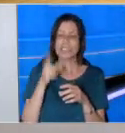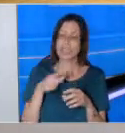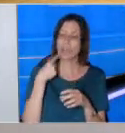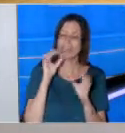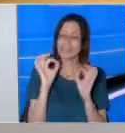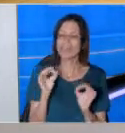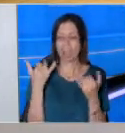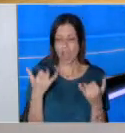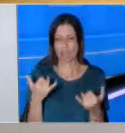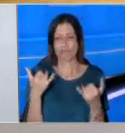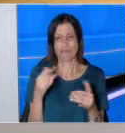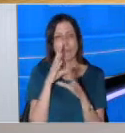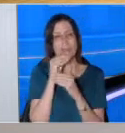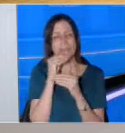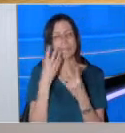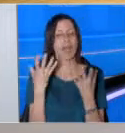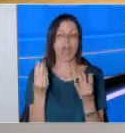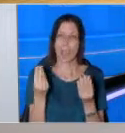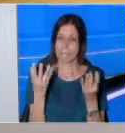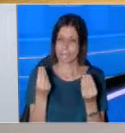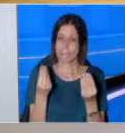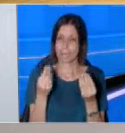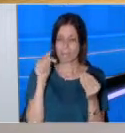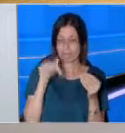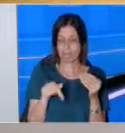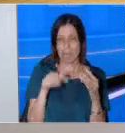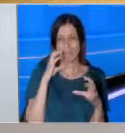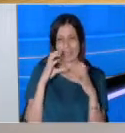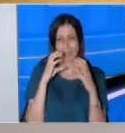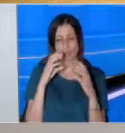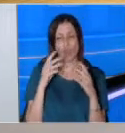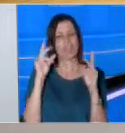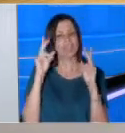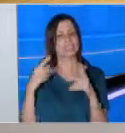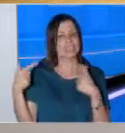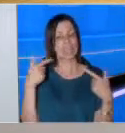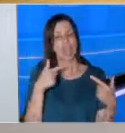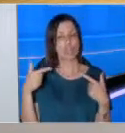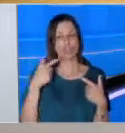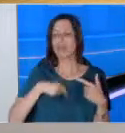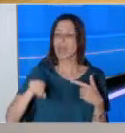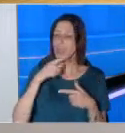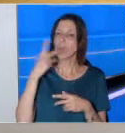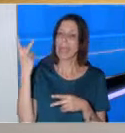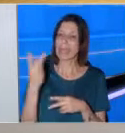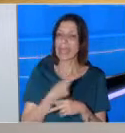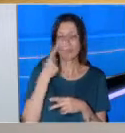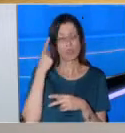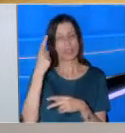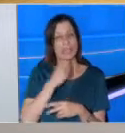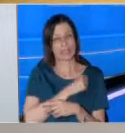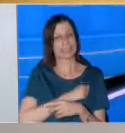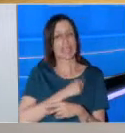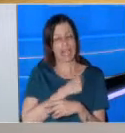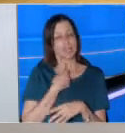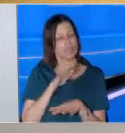דווקא בשעות האלו, כשמדברים הרבה כאן אצלנו בתקשורת על הפסקת אש, אנחנו רגילים, יודעים לצערנו,